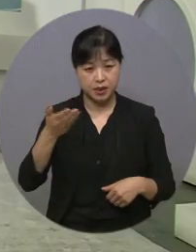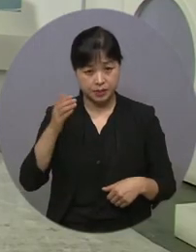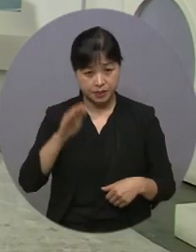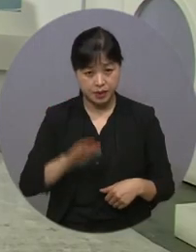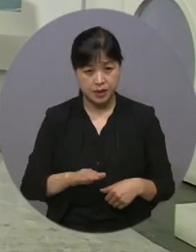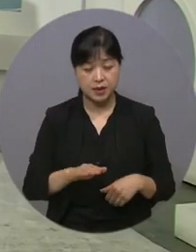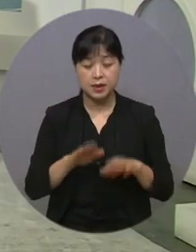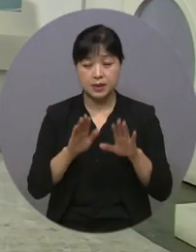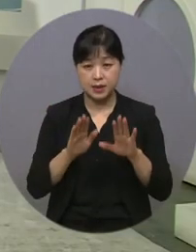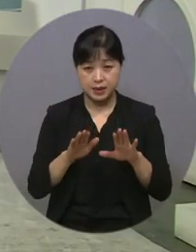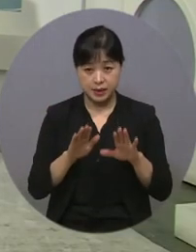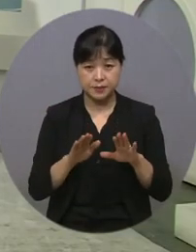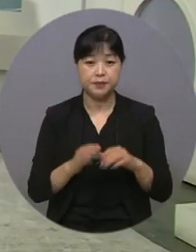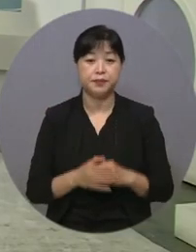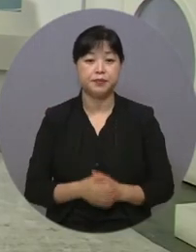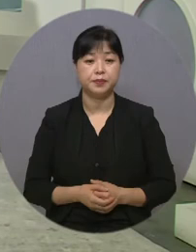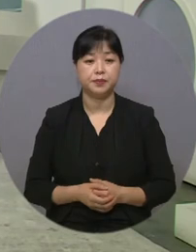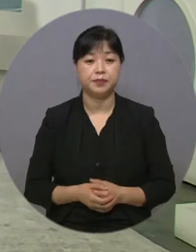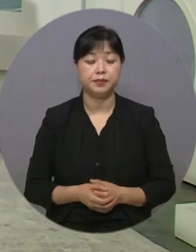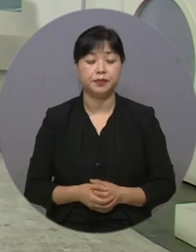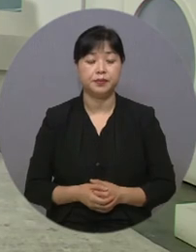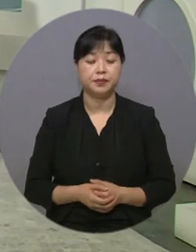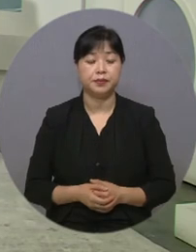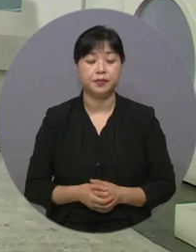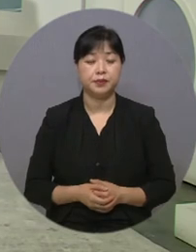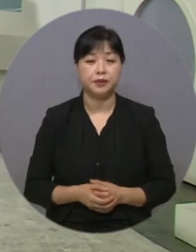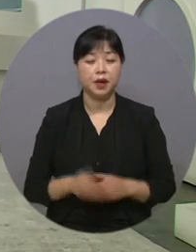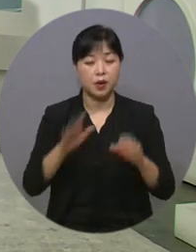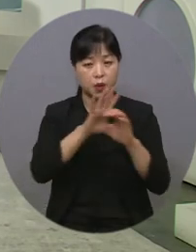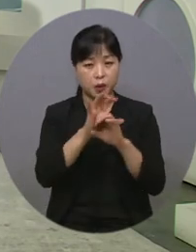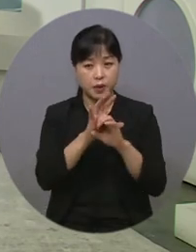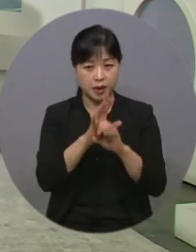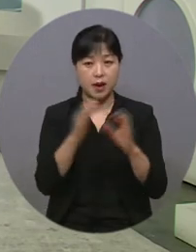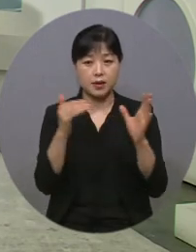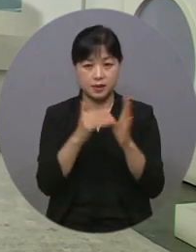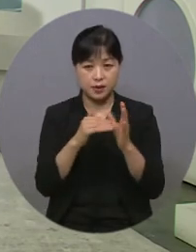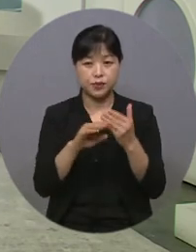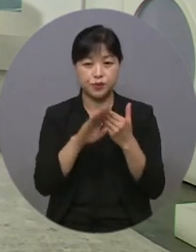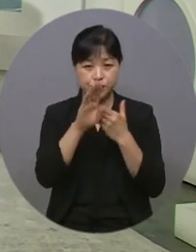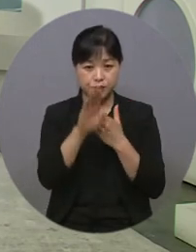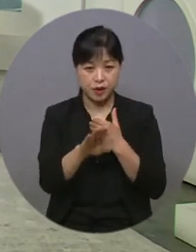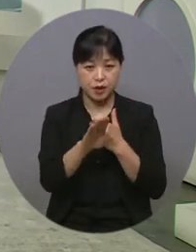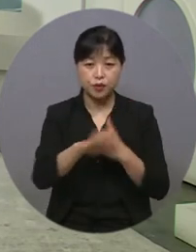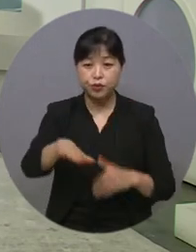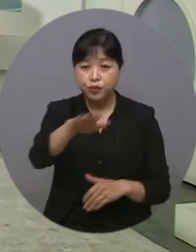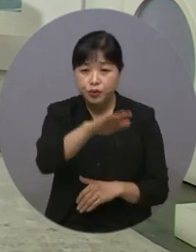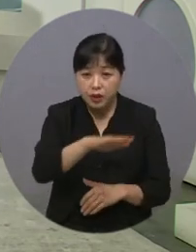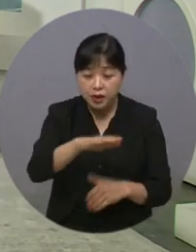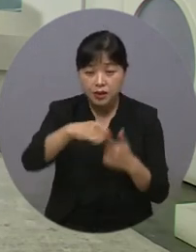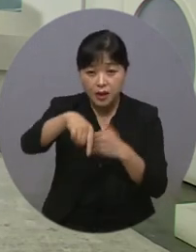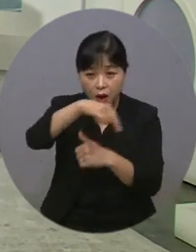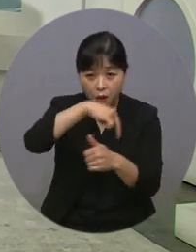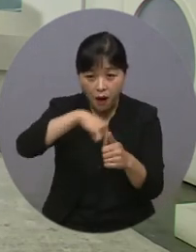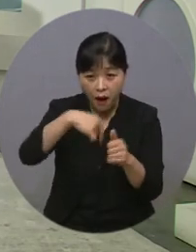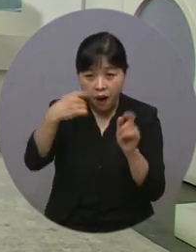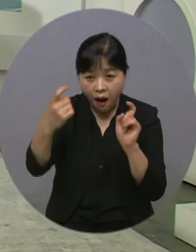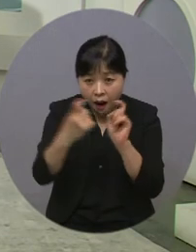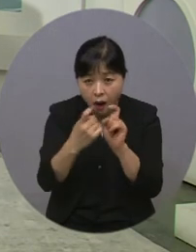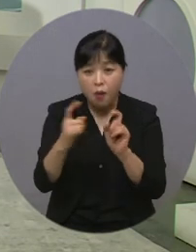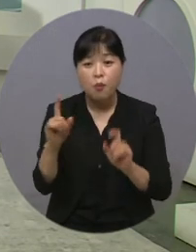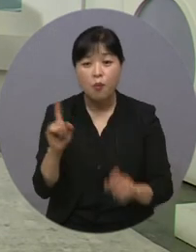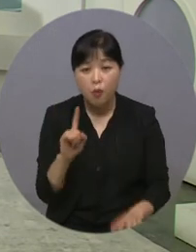이 시대에 이제 코로나가 또 끝나면은 우리가 어떤 상황이